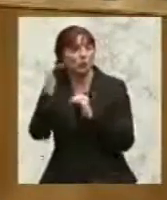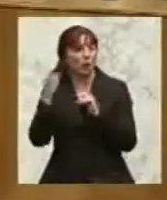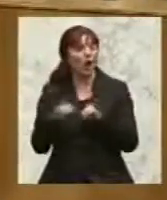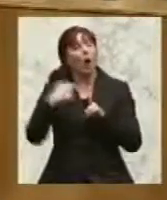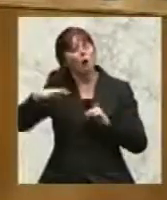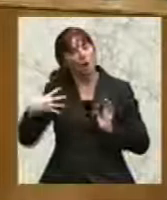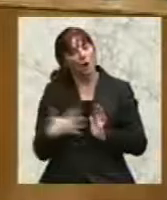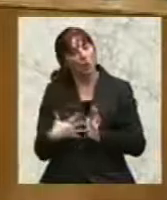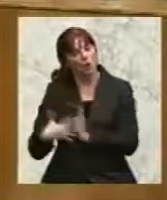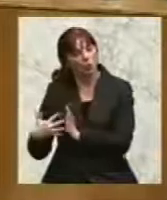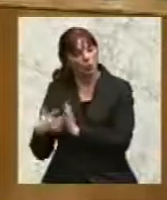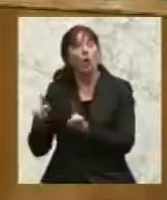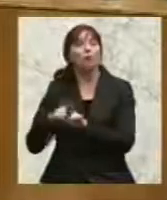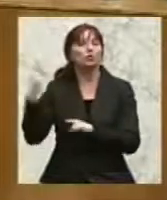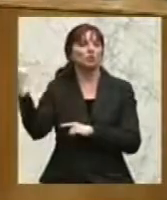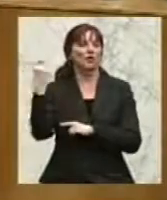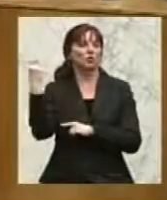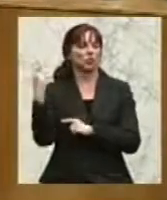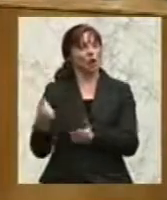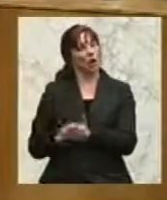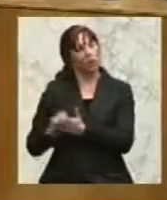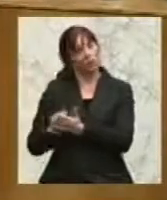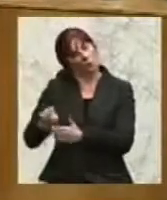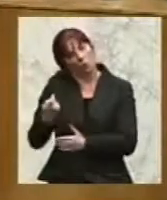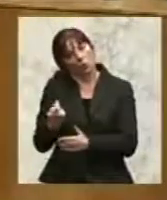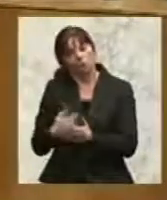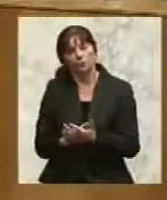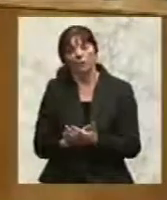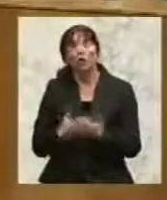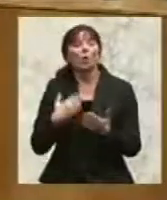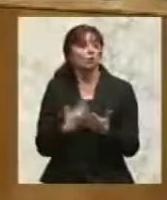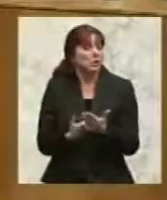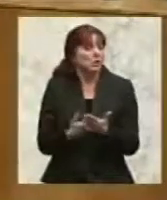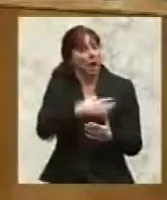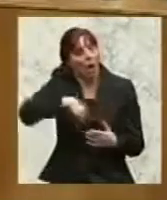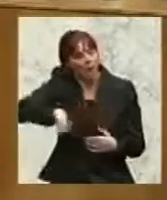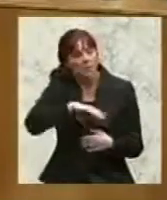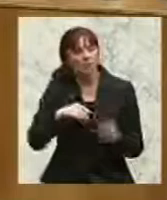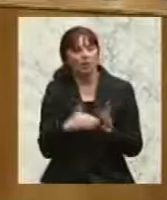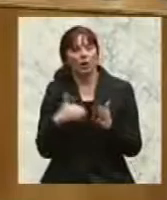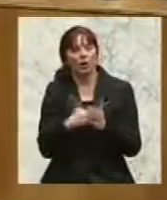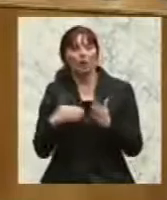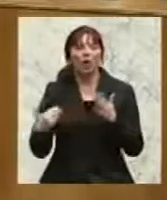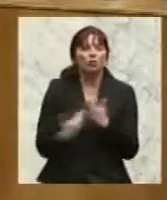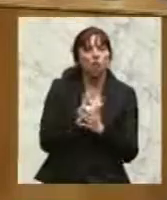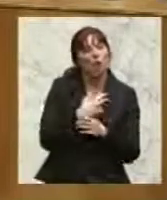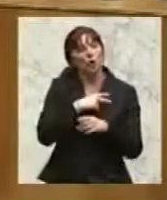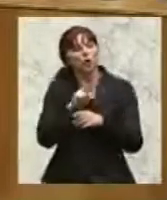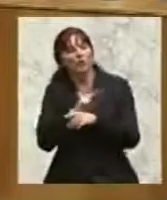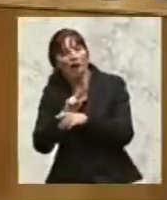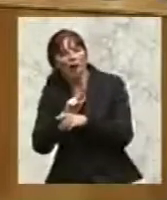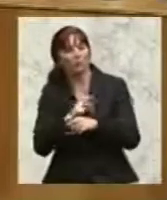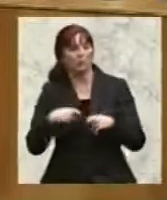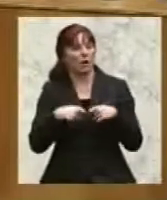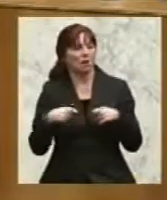auch Sanktionierungsherausforderungen damit verbunden sind. Dies erfordert neue Steuerungs- und Überwachungsmaßnahmen, die sowohl für die